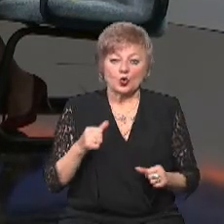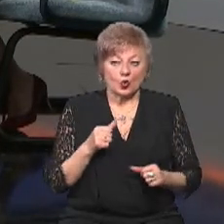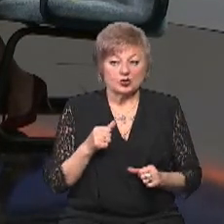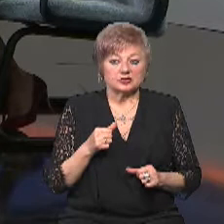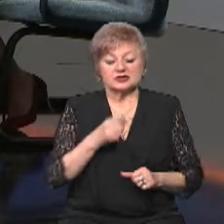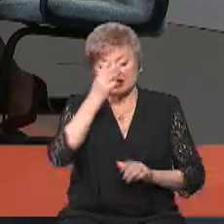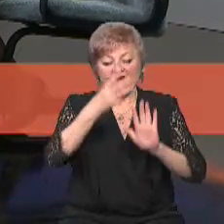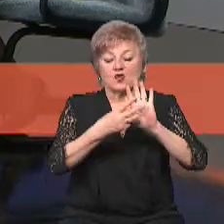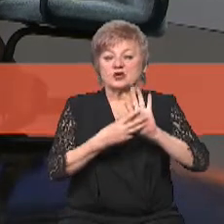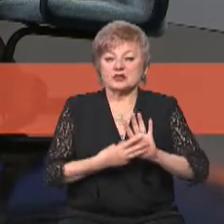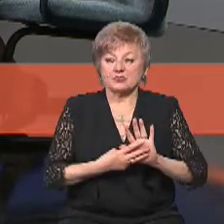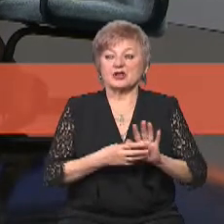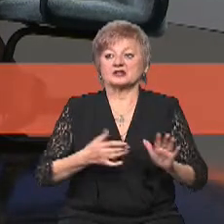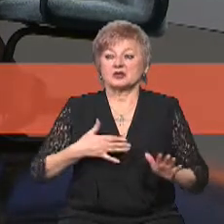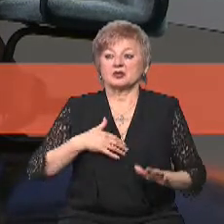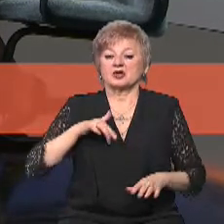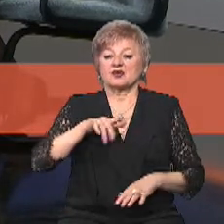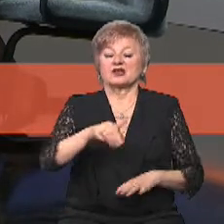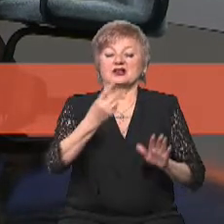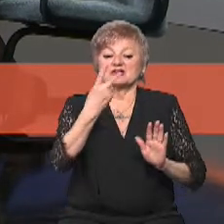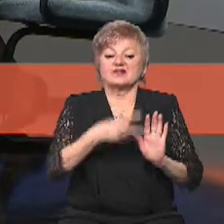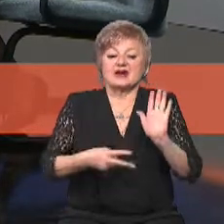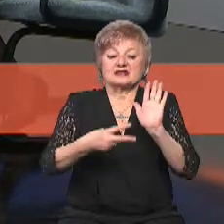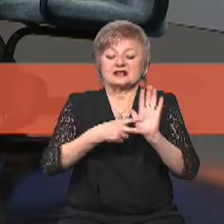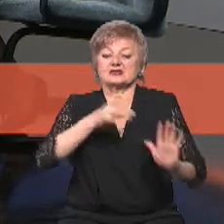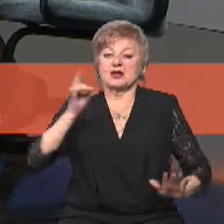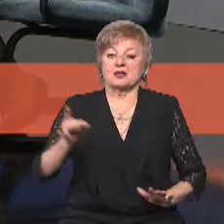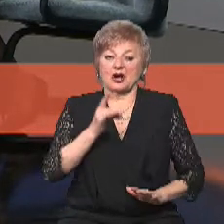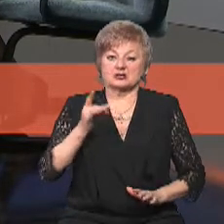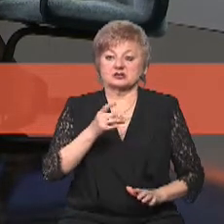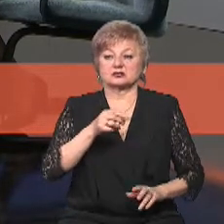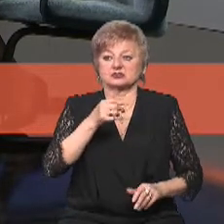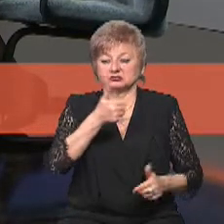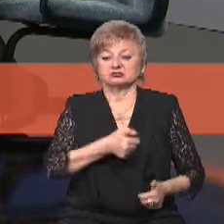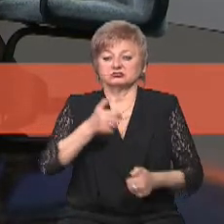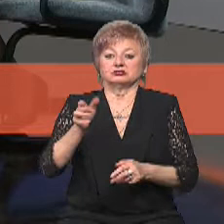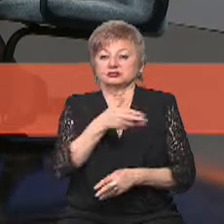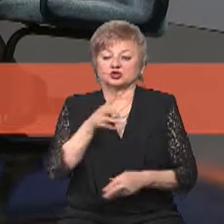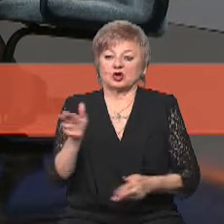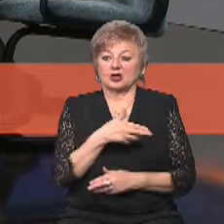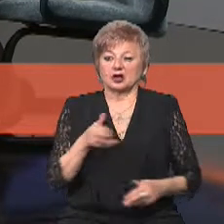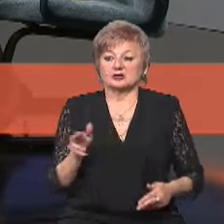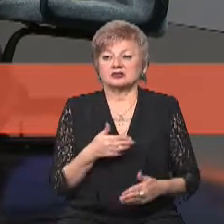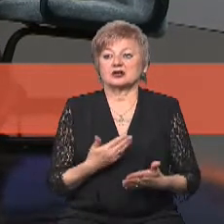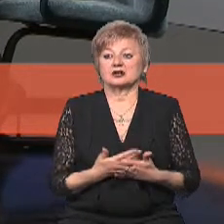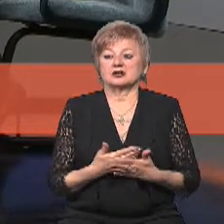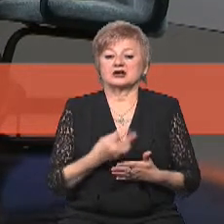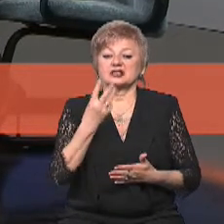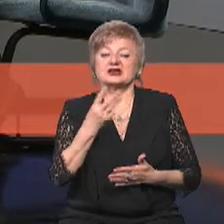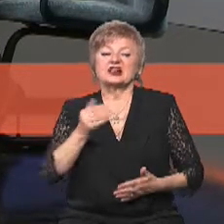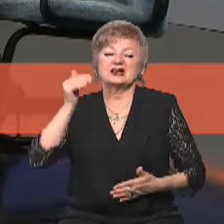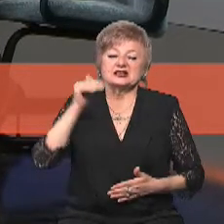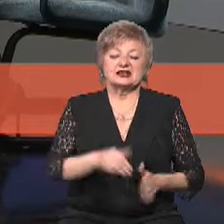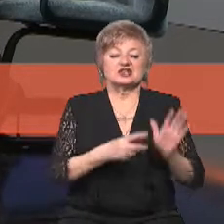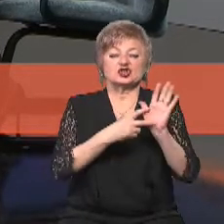2019 рік, за 8 місяців, ми виходили 27 разів. І ми закрасили